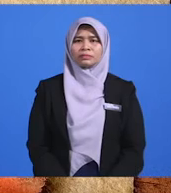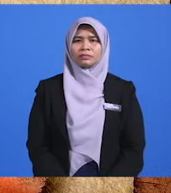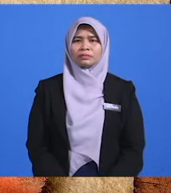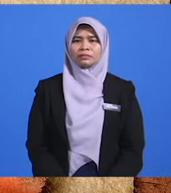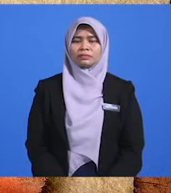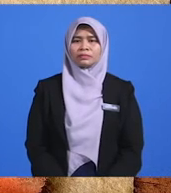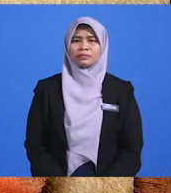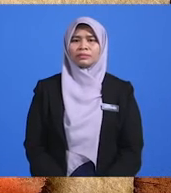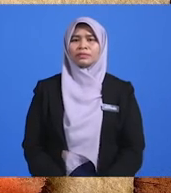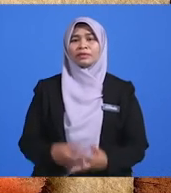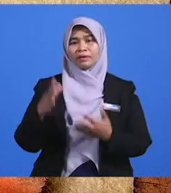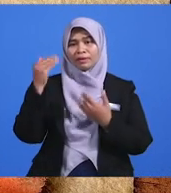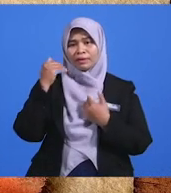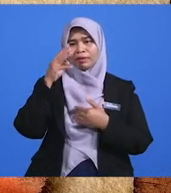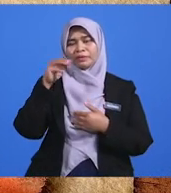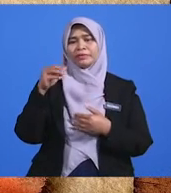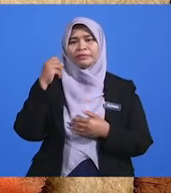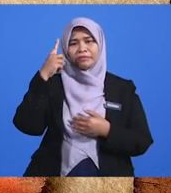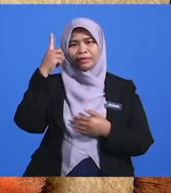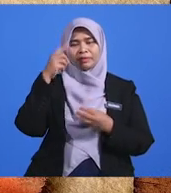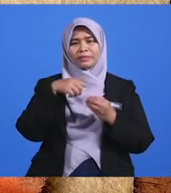harap murid-murid faham tentang jalur gemilangnya.